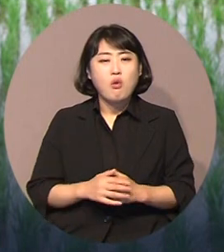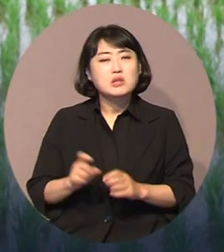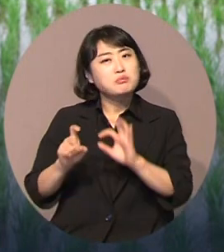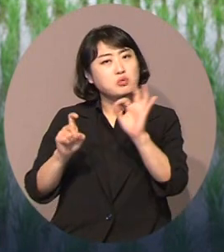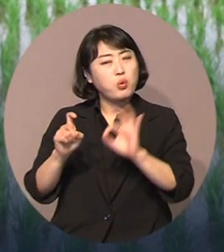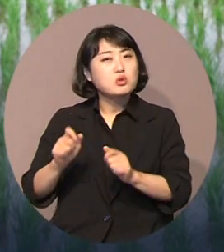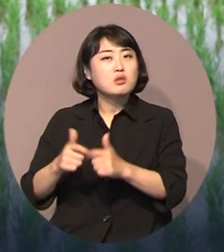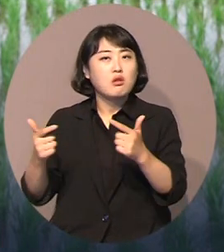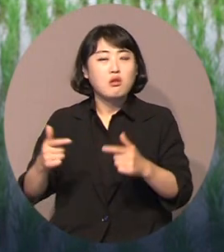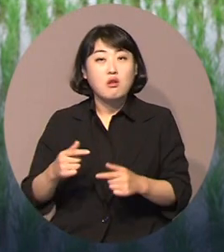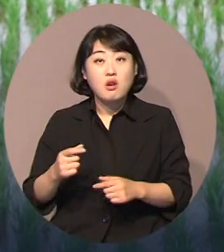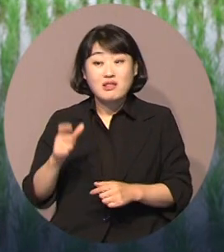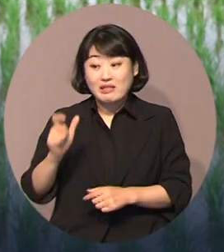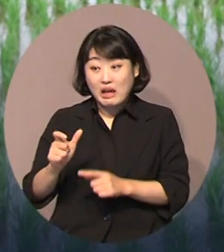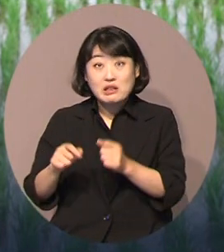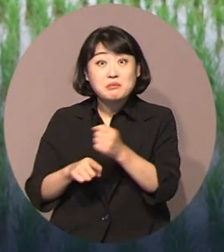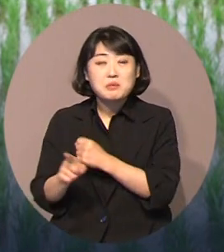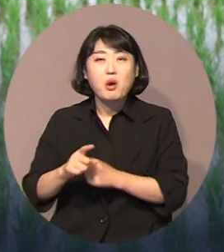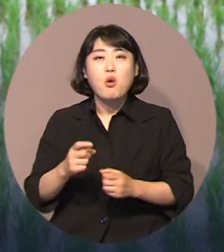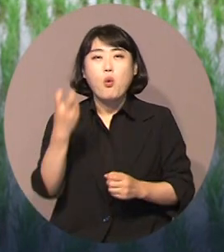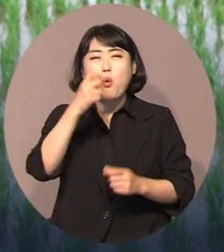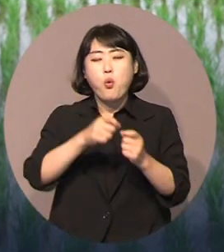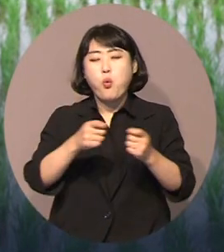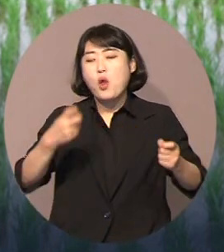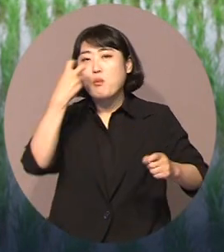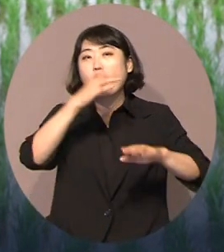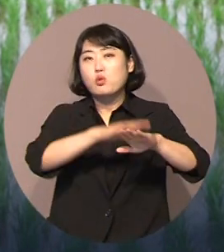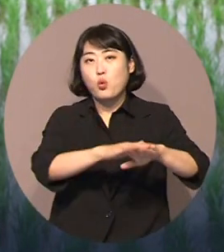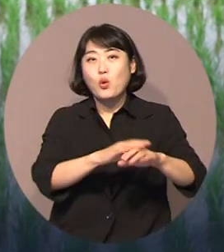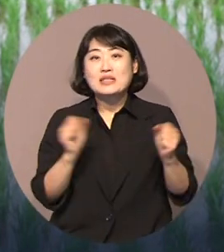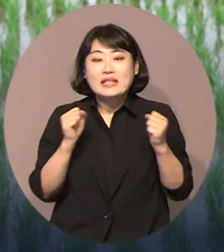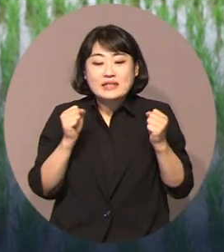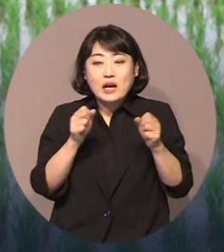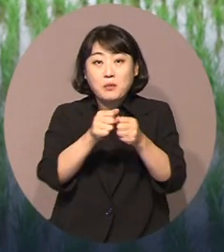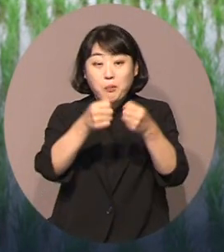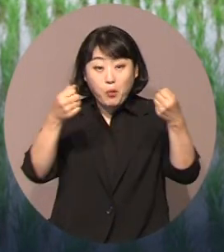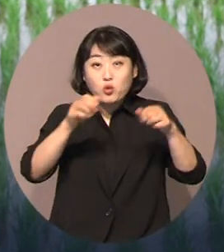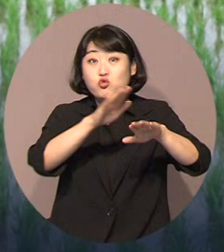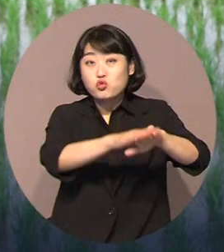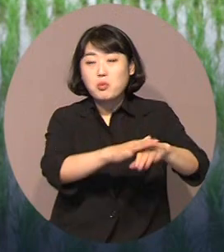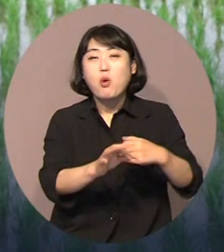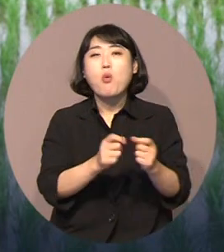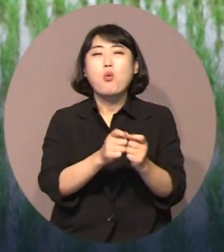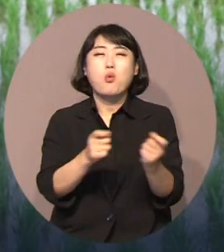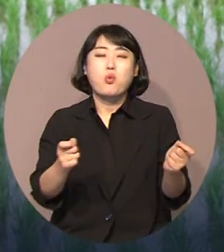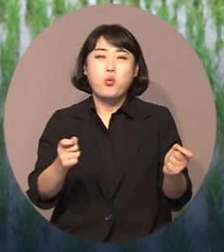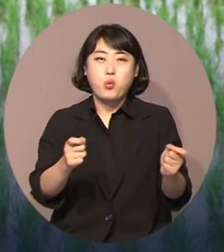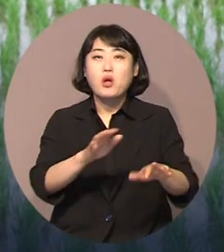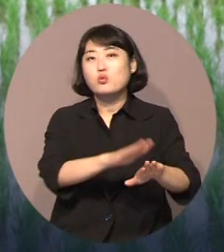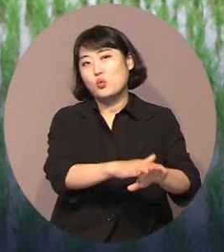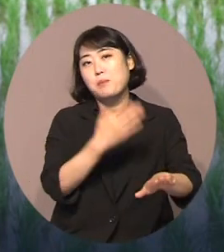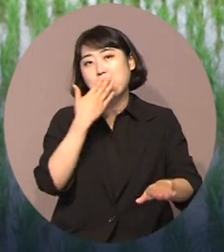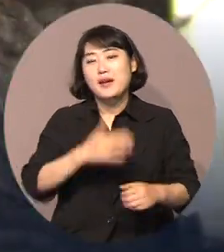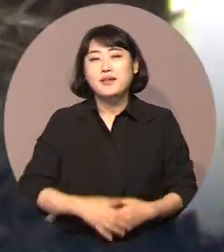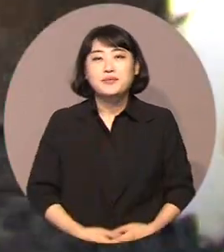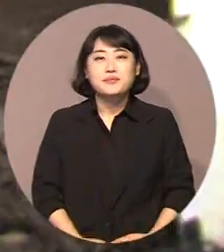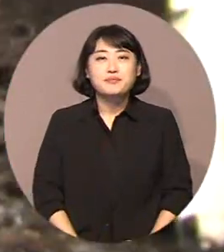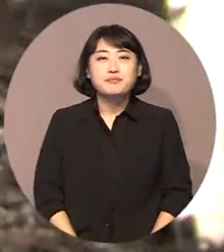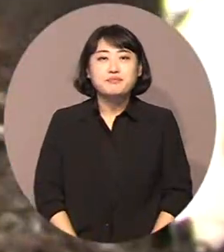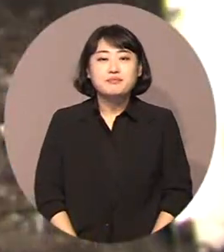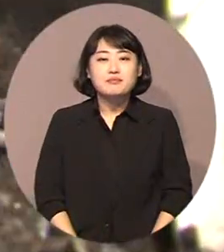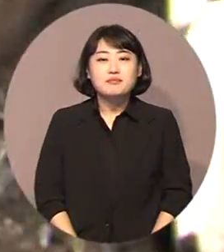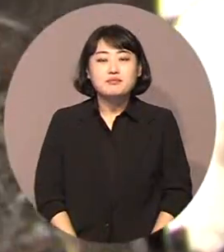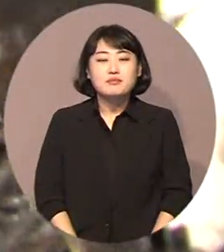대부분 저장성과 연관이 되기 때문에 냉장고에 보관 시에서도 오랫동안 보관이 가능할 것으로 생각됩니다